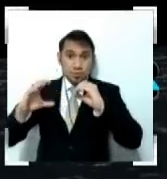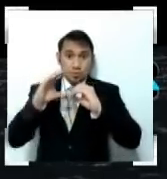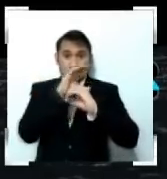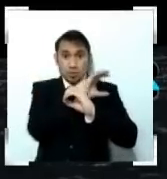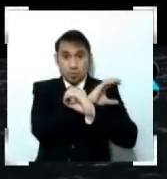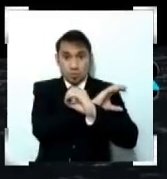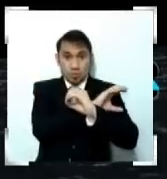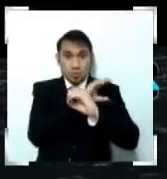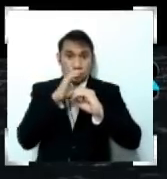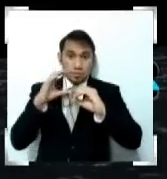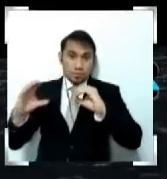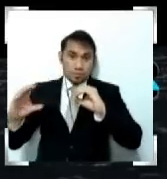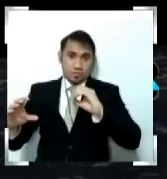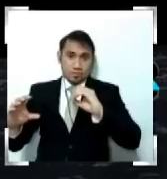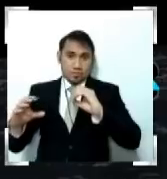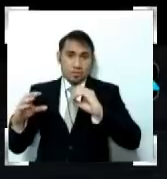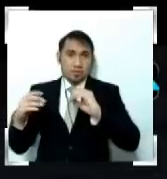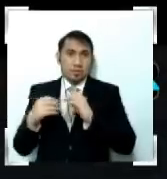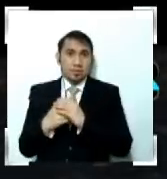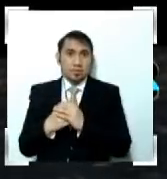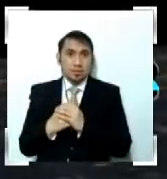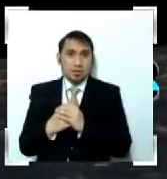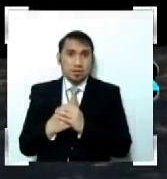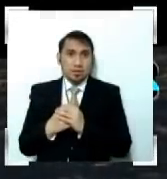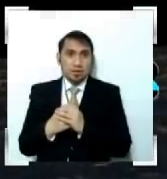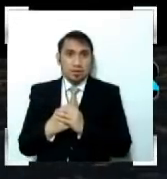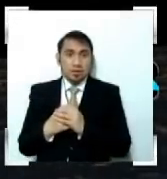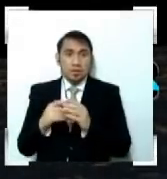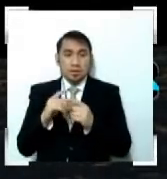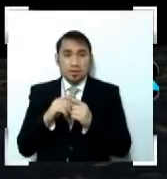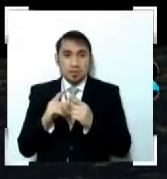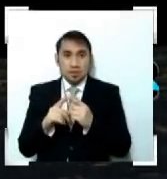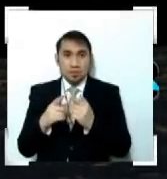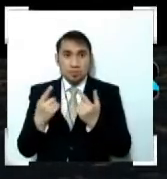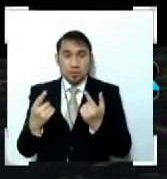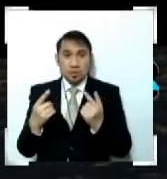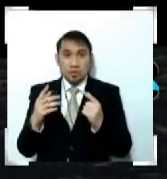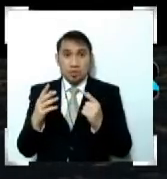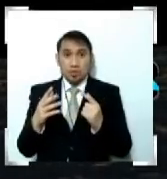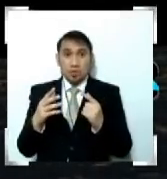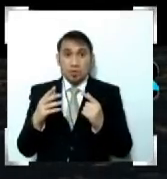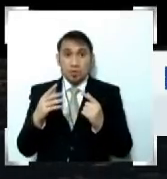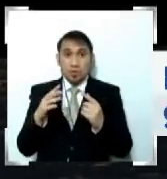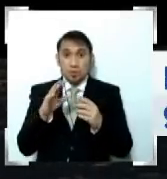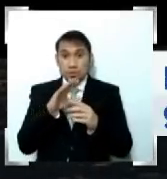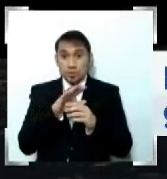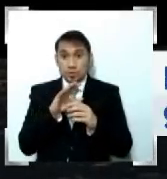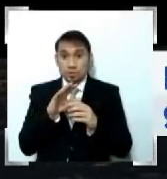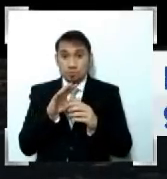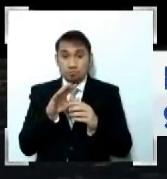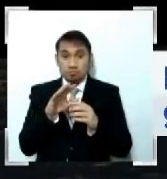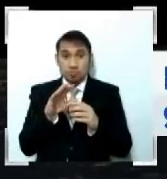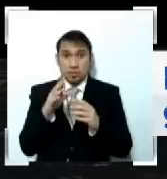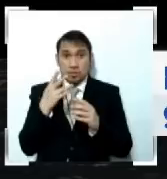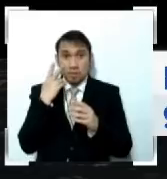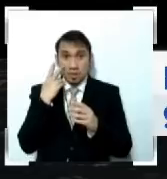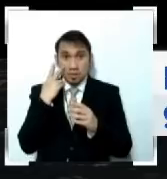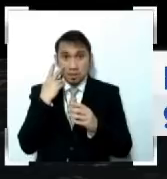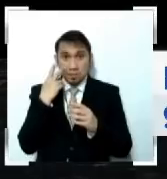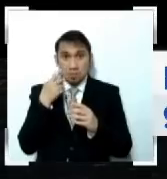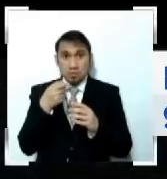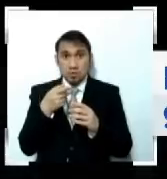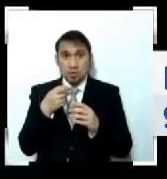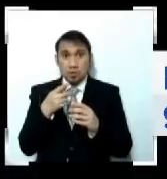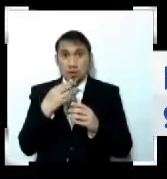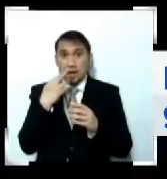buwan. At sa halip, sinasakluban ng anino ng mundo ang buwan. Tanging kulay pula na lang ang tumatagos mula